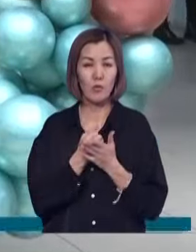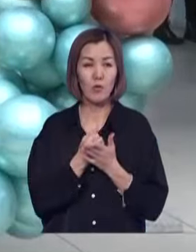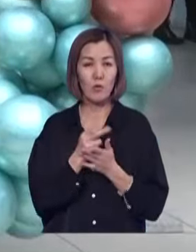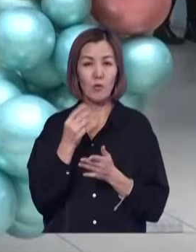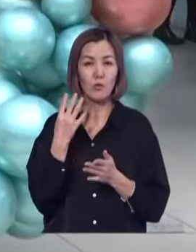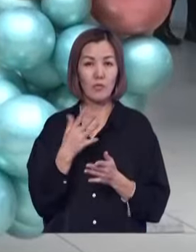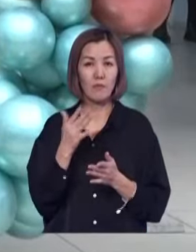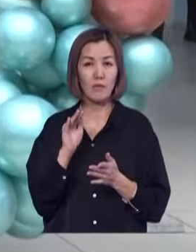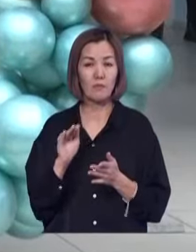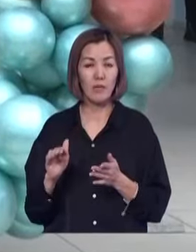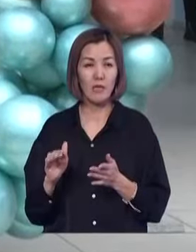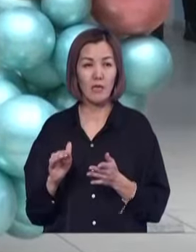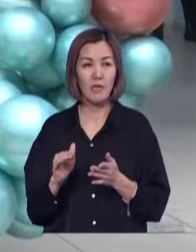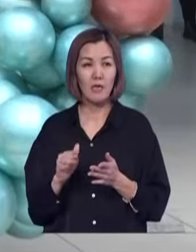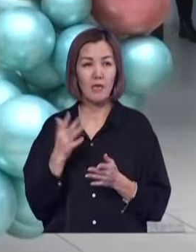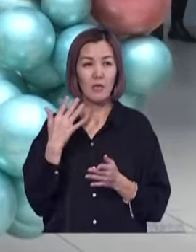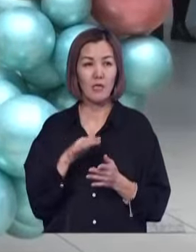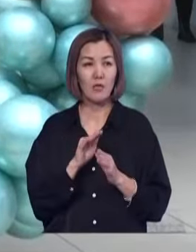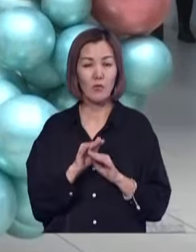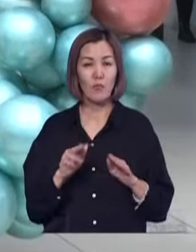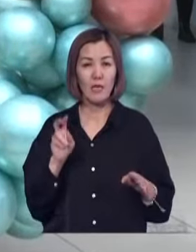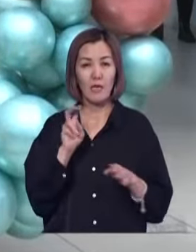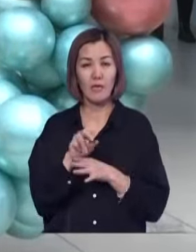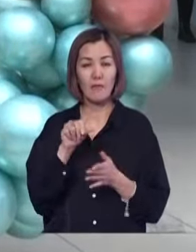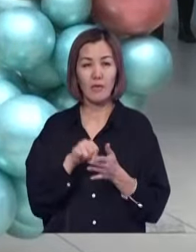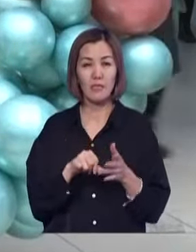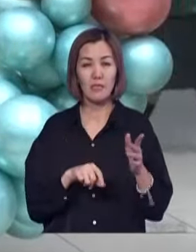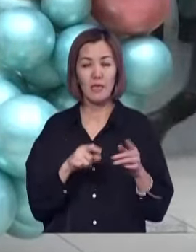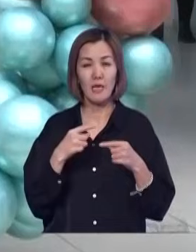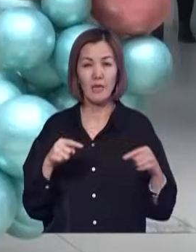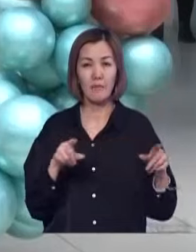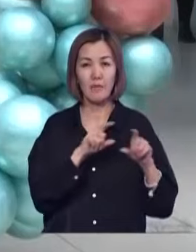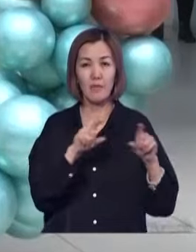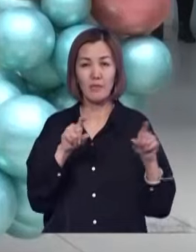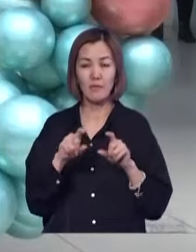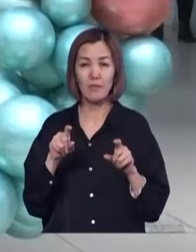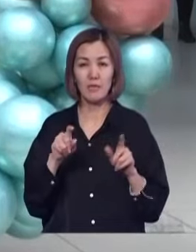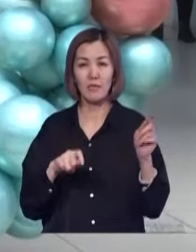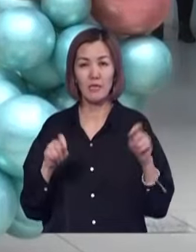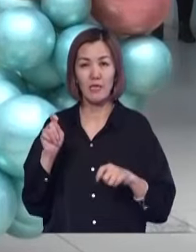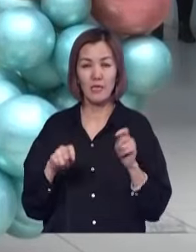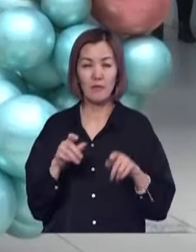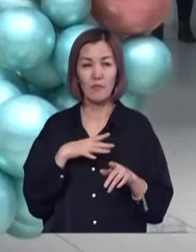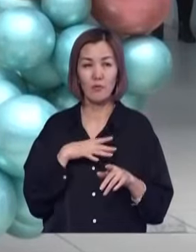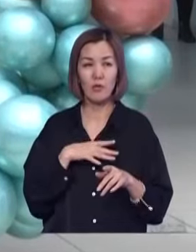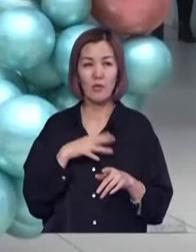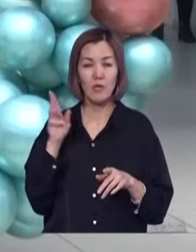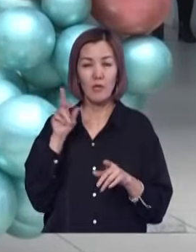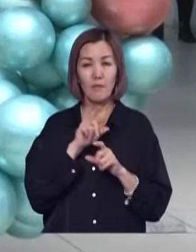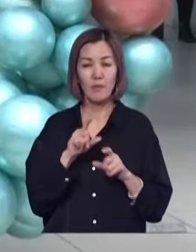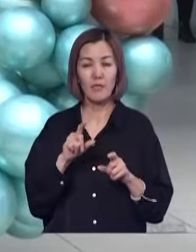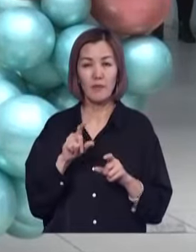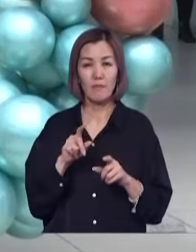ауданда, бүгінгі күні бізде 50 шақты бала келді, енді әр мектептен алып отырмыз. Сонымен қатар мектеп басшылары әлеуметтік